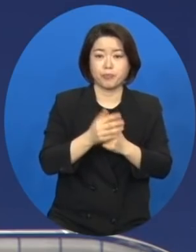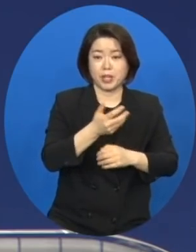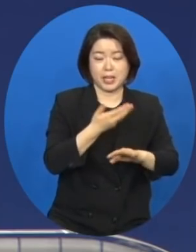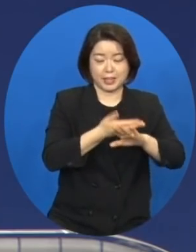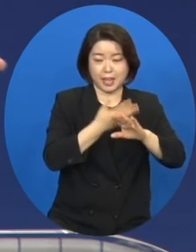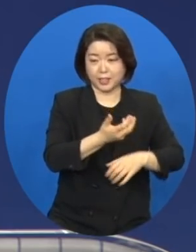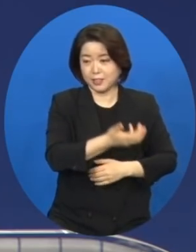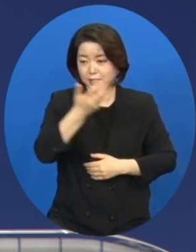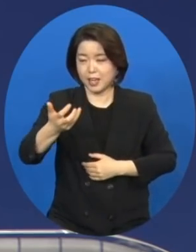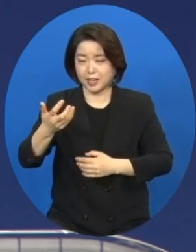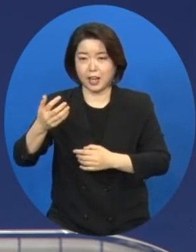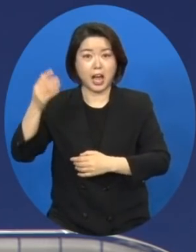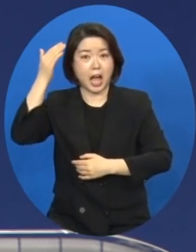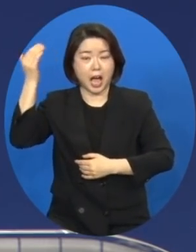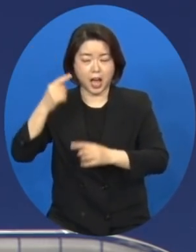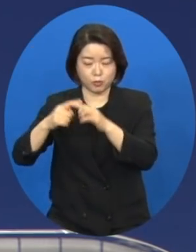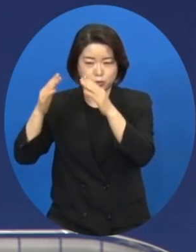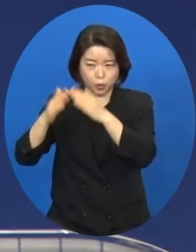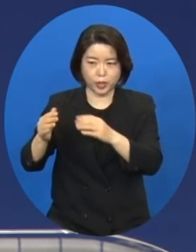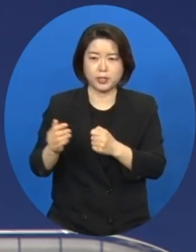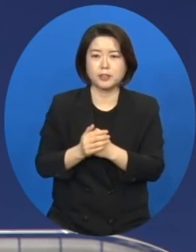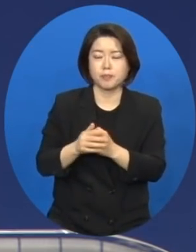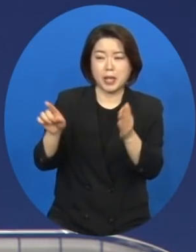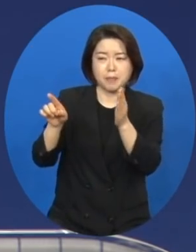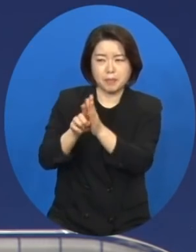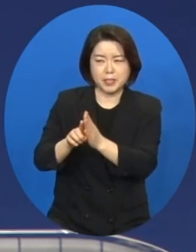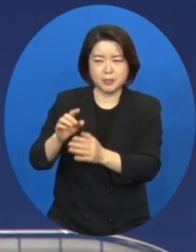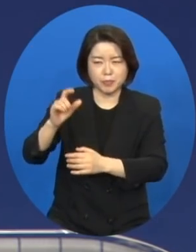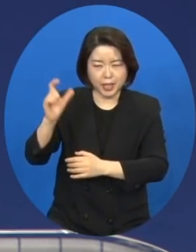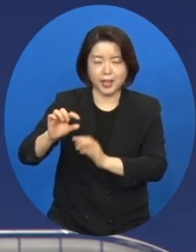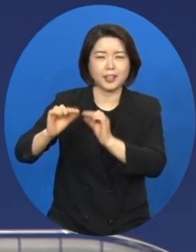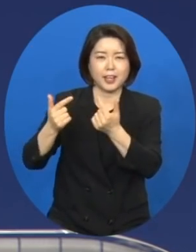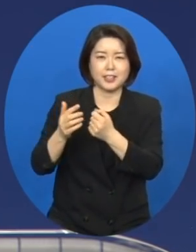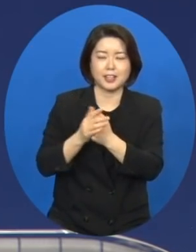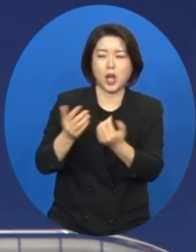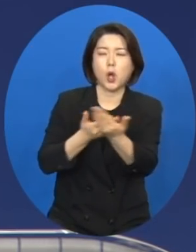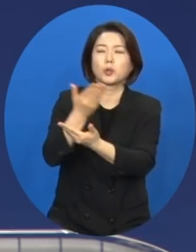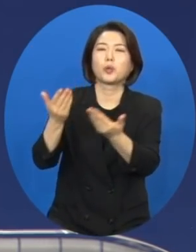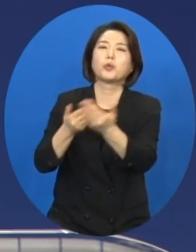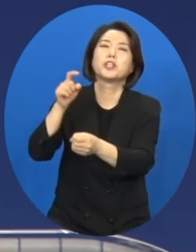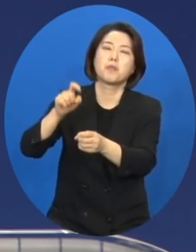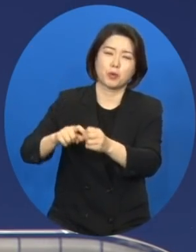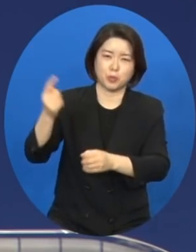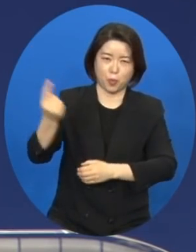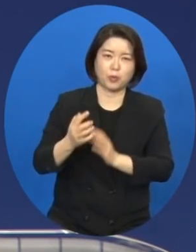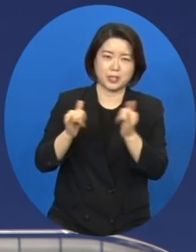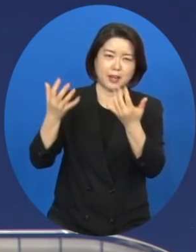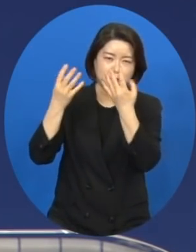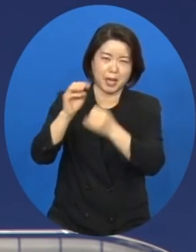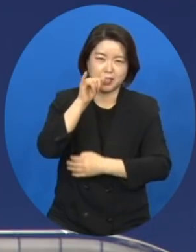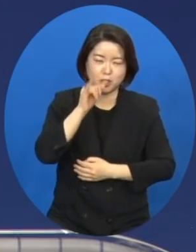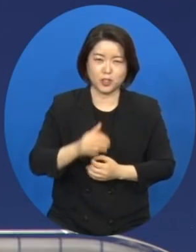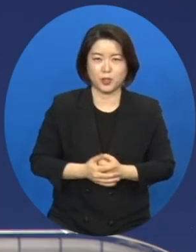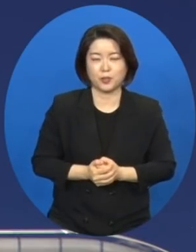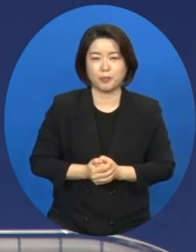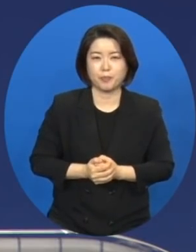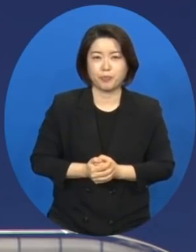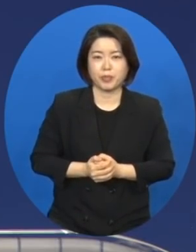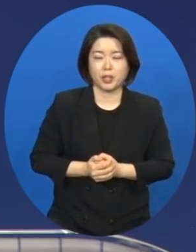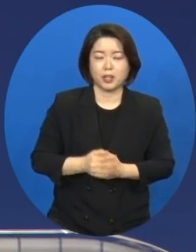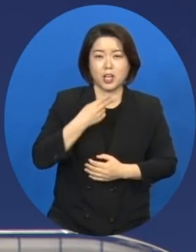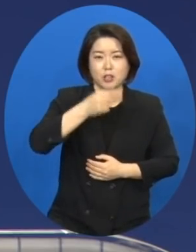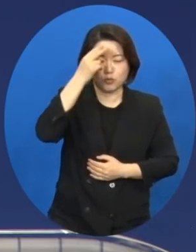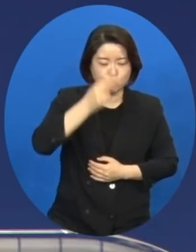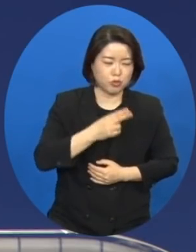오기보다는 교제하기 위해서 나오신 분들이 많은데 이분도 그분 중에 한 분이었습니다. 얼마나 술과 담배를